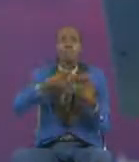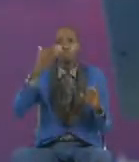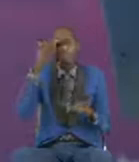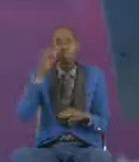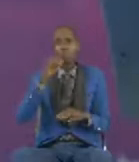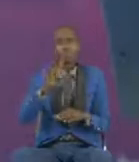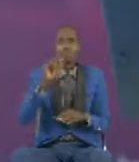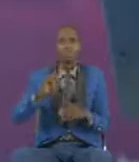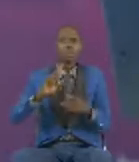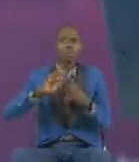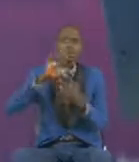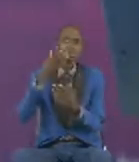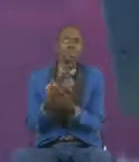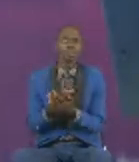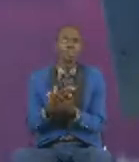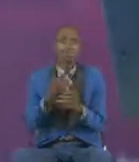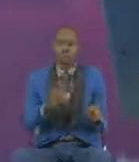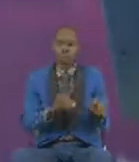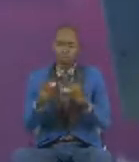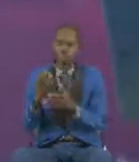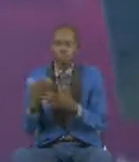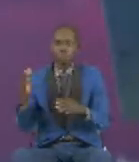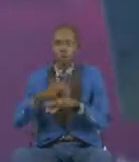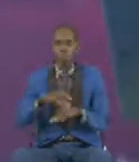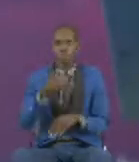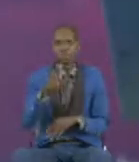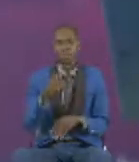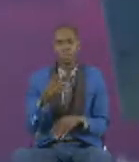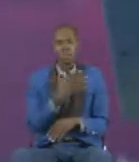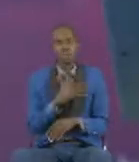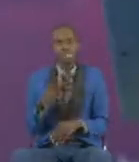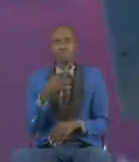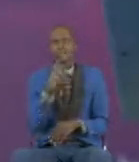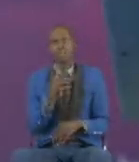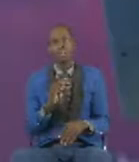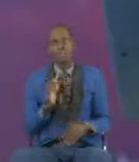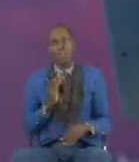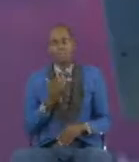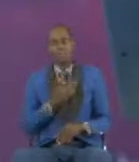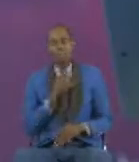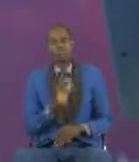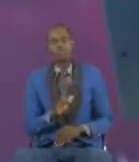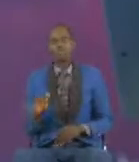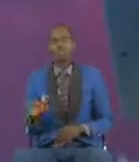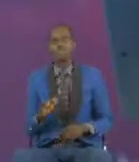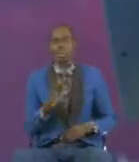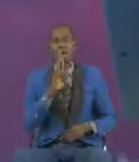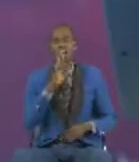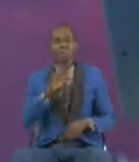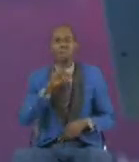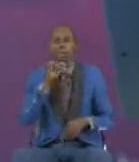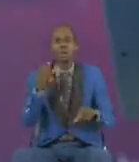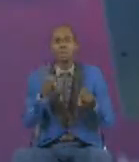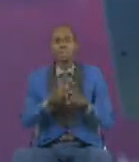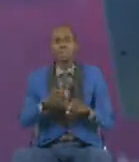dois être. Ils ont placé quelque chose sur toi. Ils ont dit, nos enfants ne sont